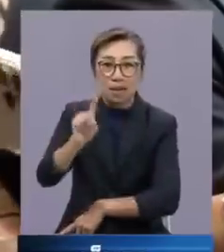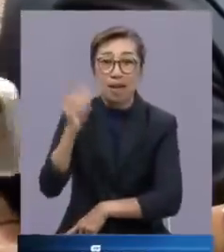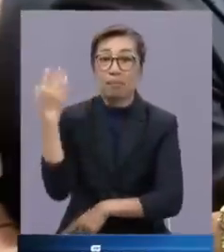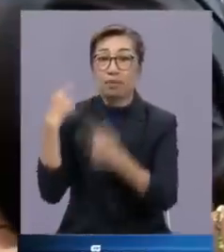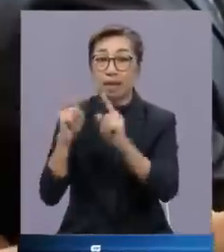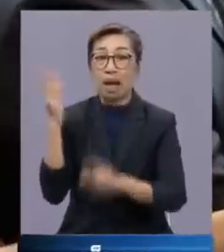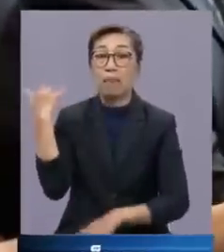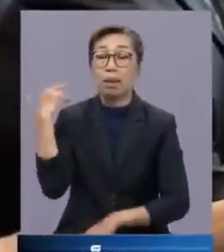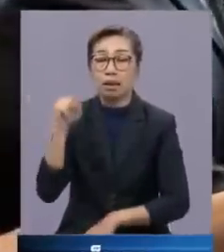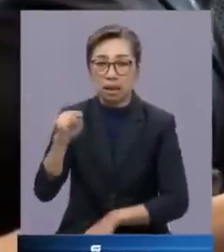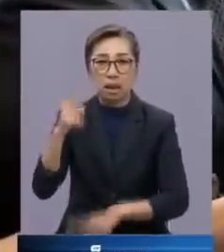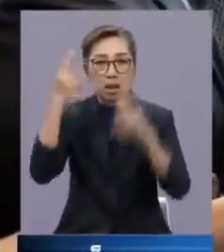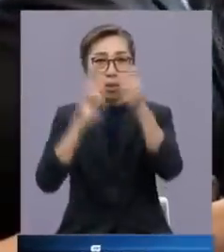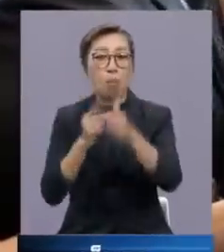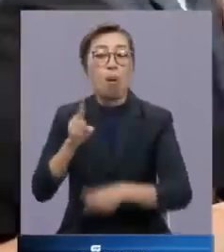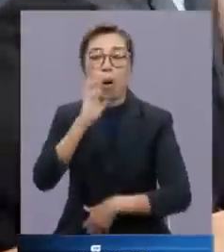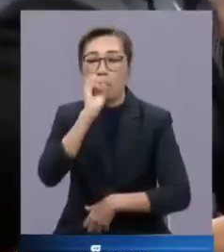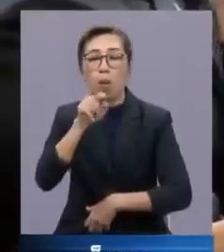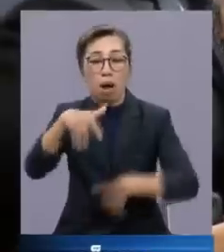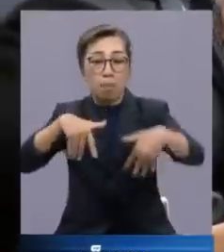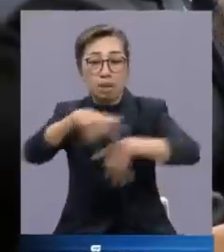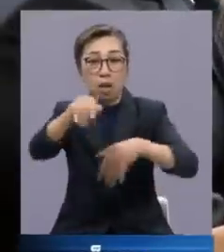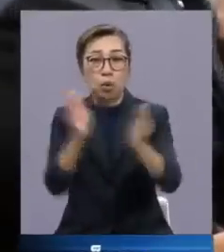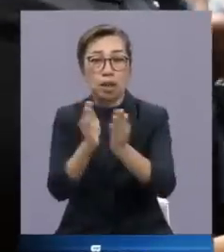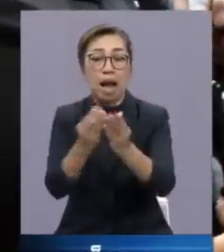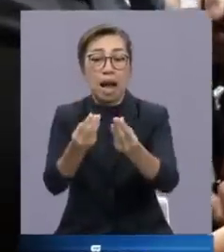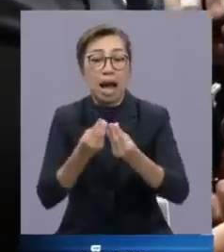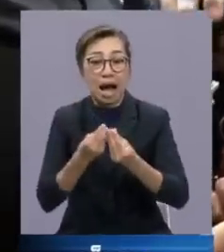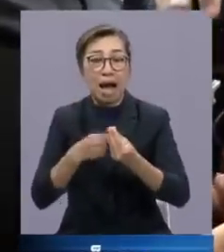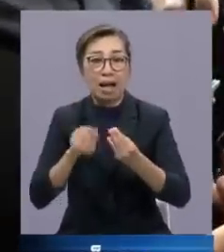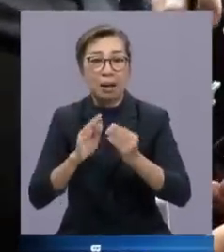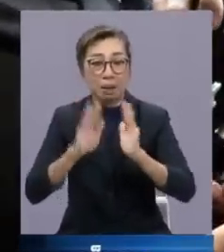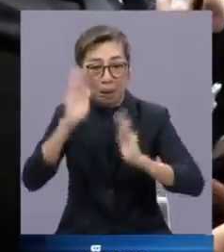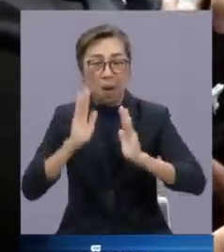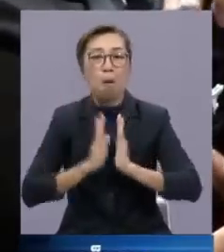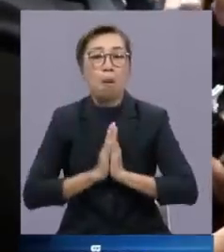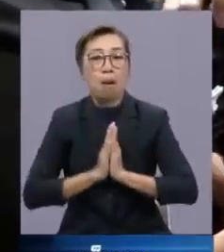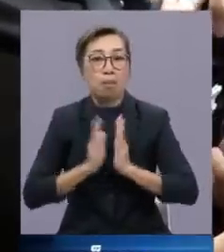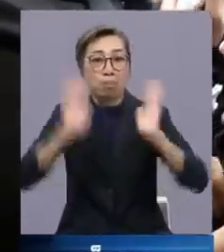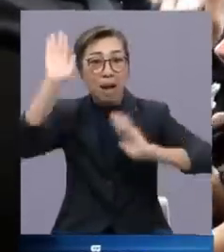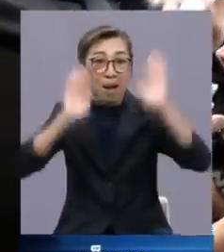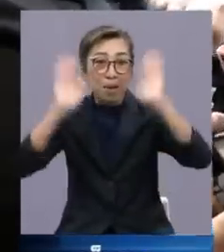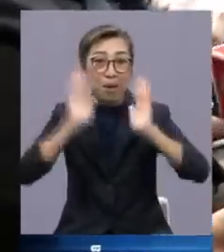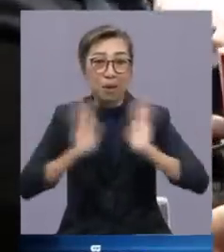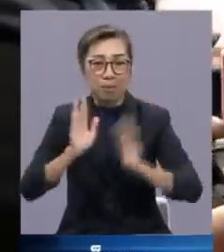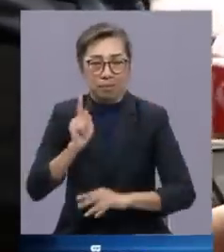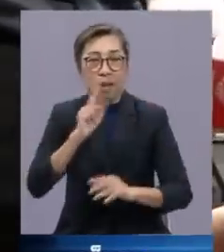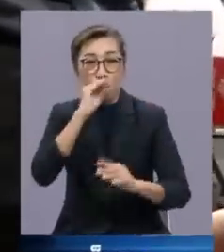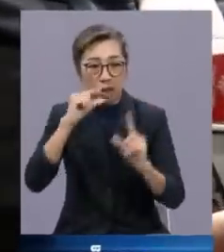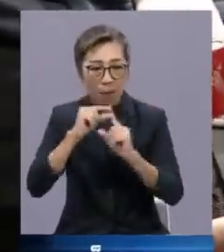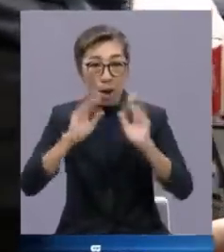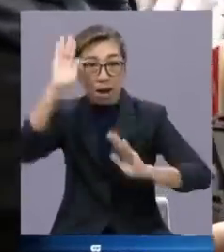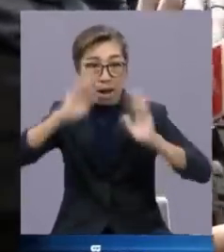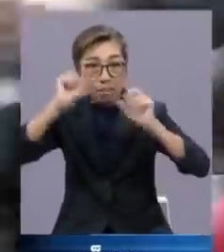ณ์บอกขอบคุณประชาชนทุกคนที่ลงมตินี่สะดุ้งเหมือนกันนะ เหมือนผิดสคริปต์หรือเปล่าเพราะว่าประชาชนเนี่ยเลือกตั้งถ้าลงม